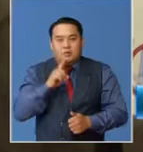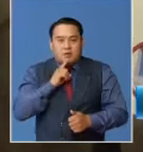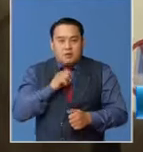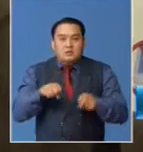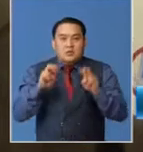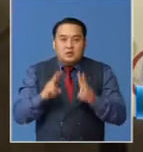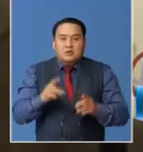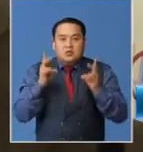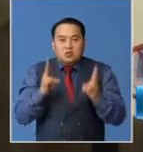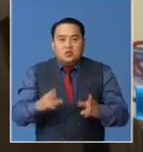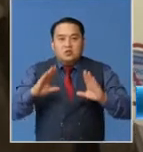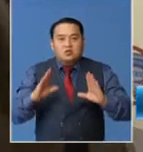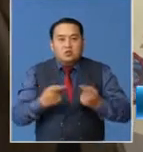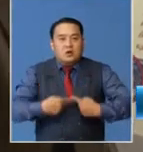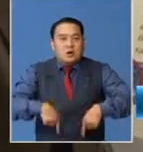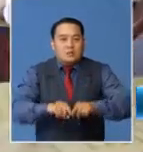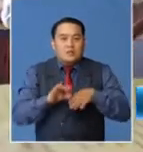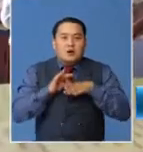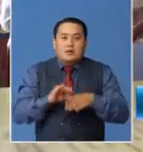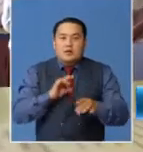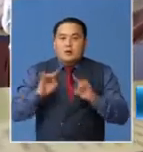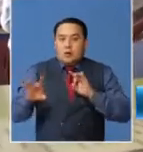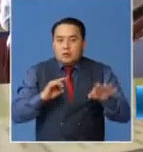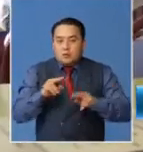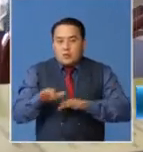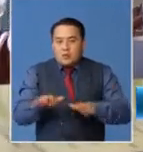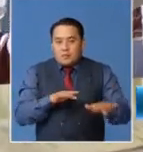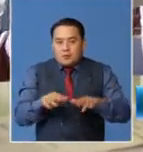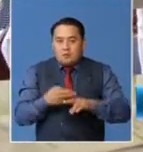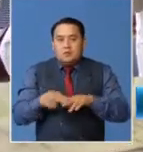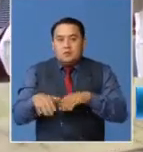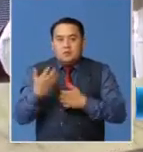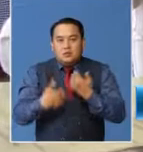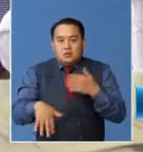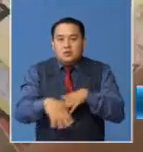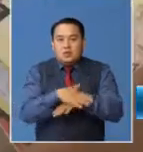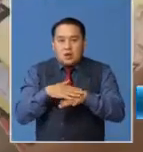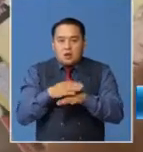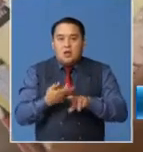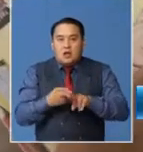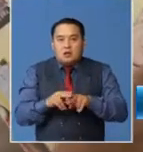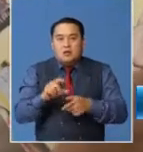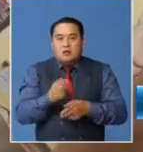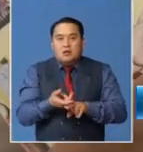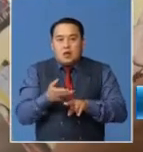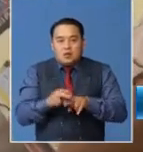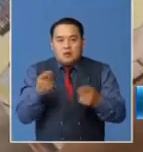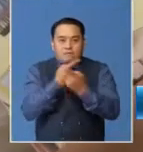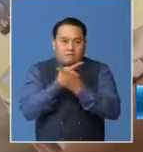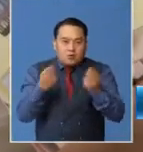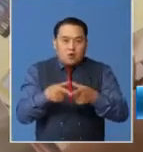отдела чрезвычайных ситуаций района проводят разъяснительные мероприятия среди населения. На этот раз они раздали